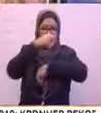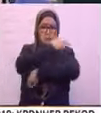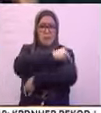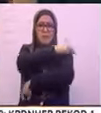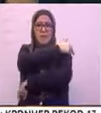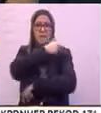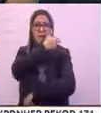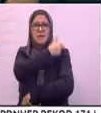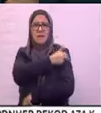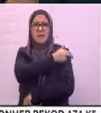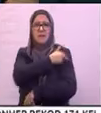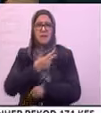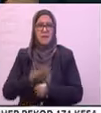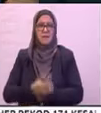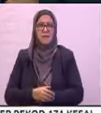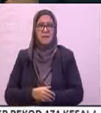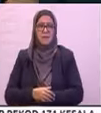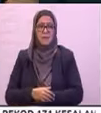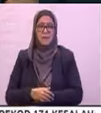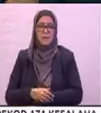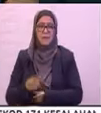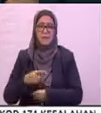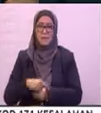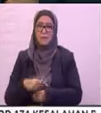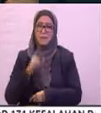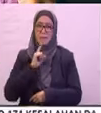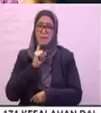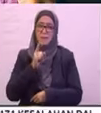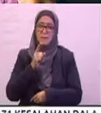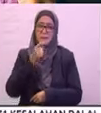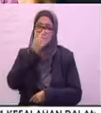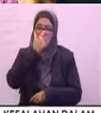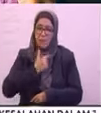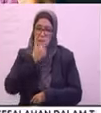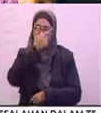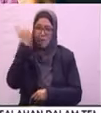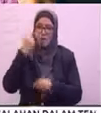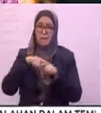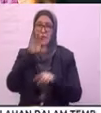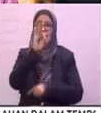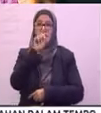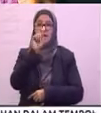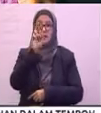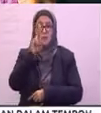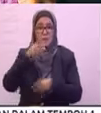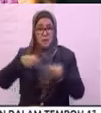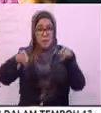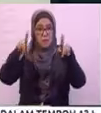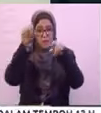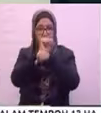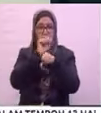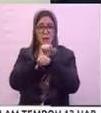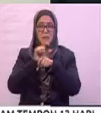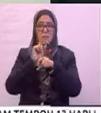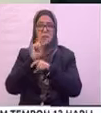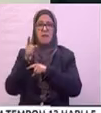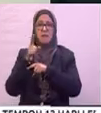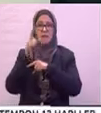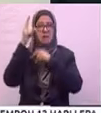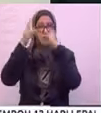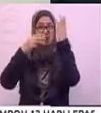kita. Justru menyediakan platform kerjaya lebih luas kepada wanita wajar menjadi keutamaan kerajaan